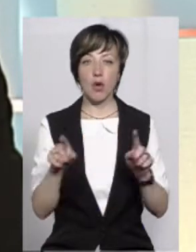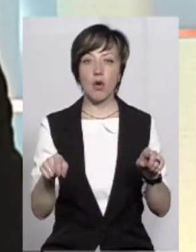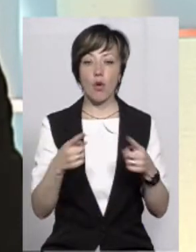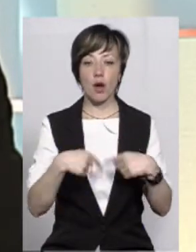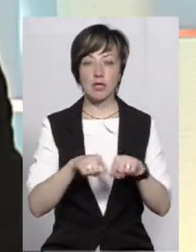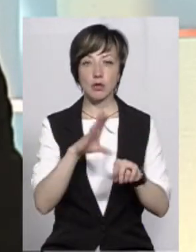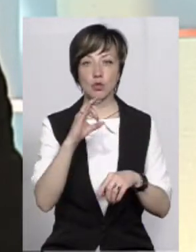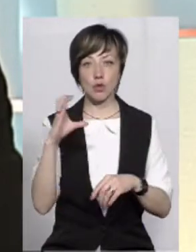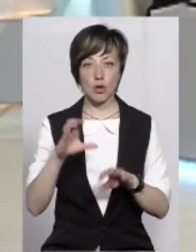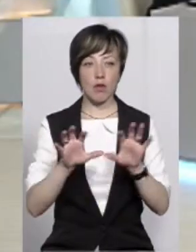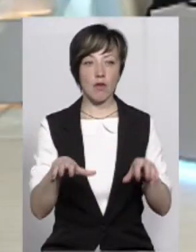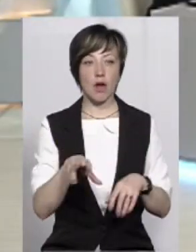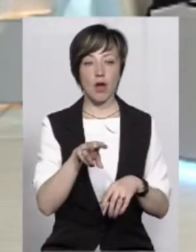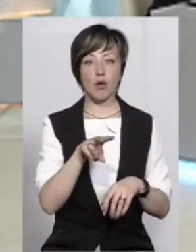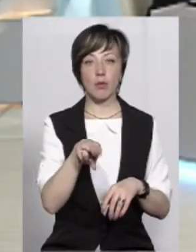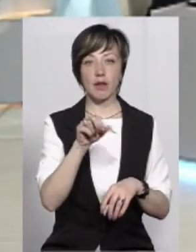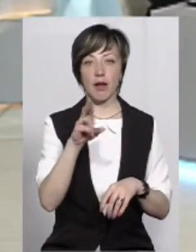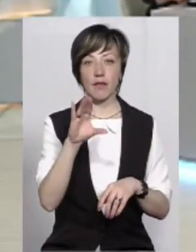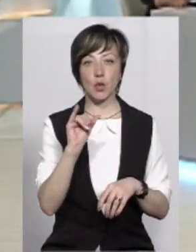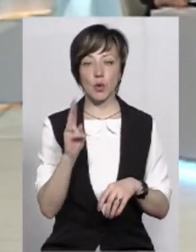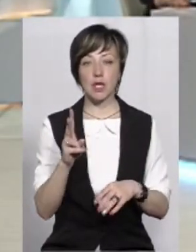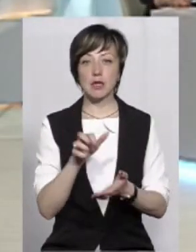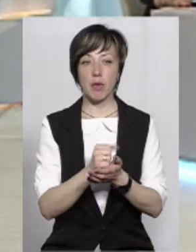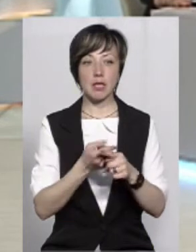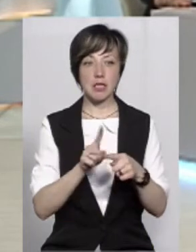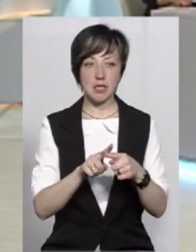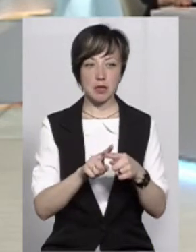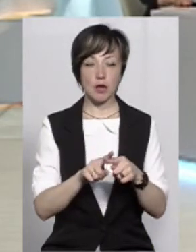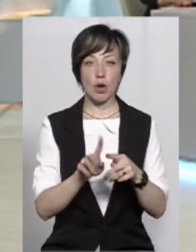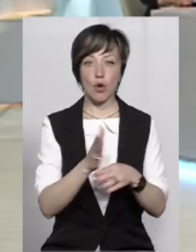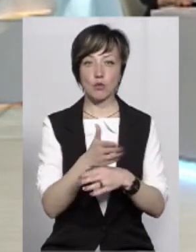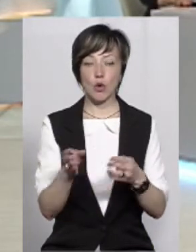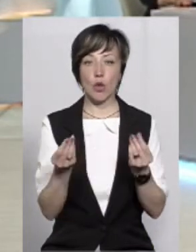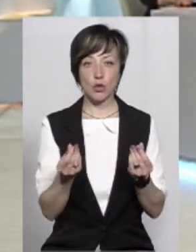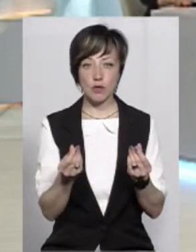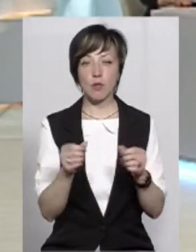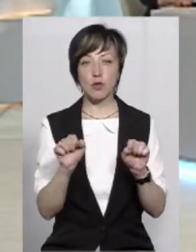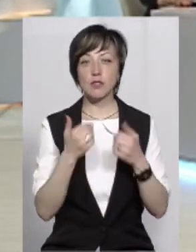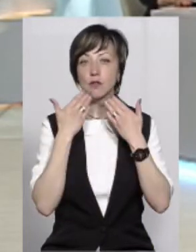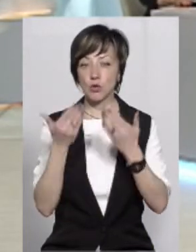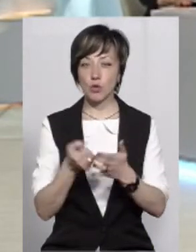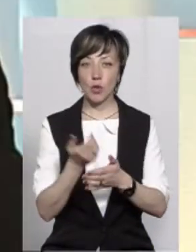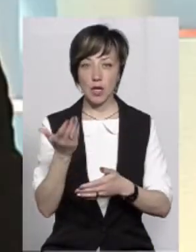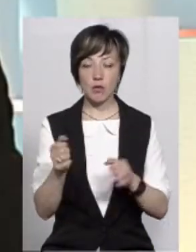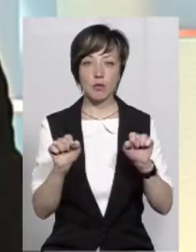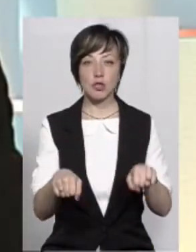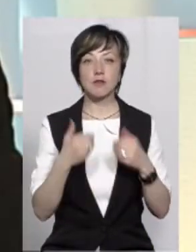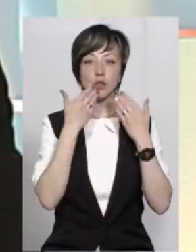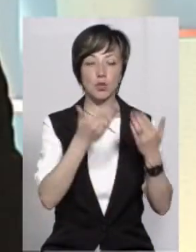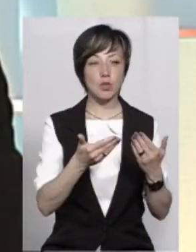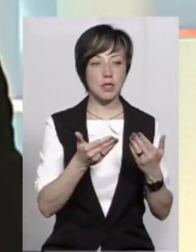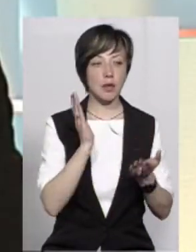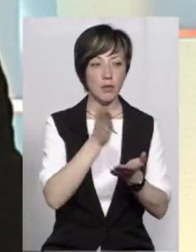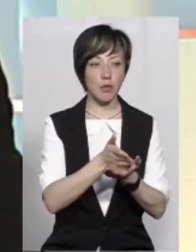СОК, от, СОС, от голова Людмила Давидюк, от вона займається цими розподілом коштів. Можна звернутися до неї, можна